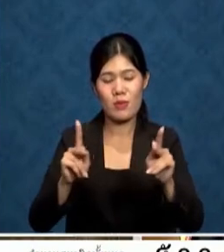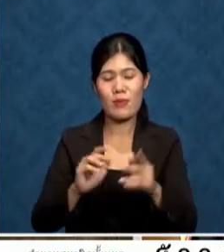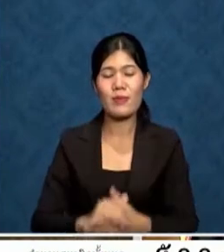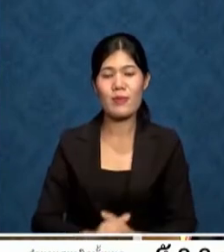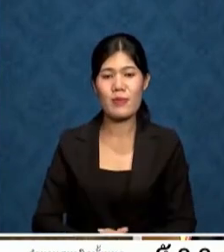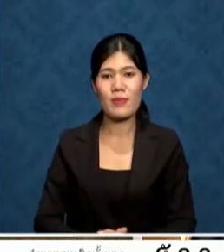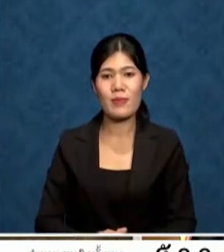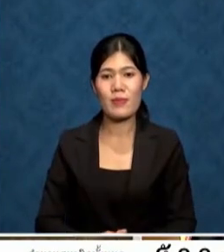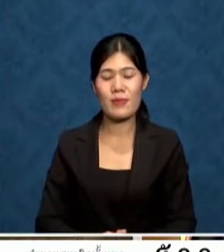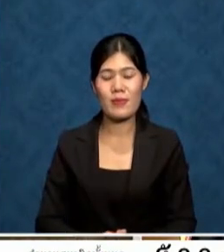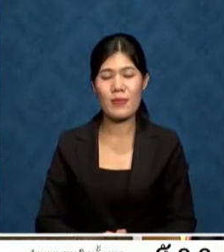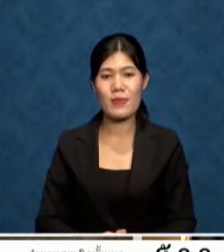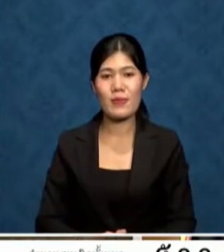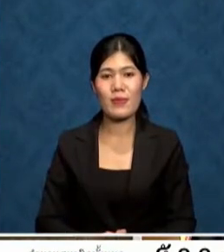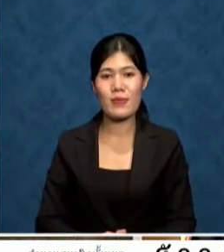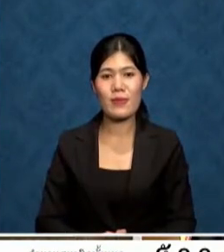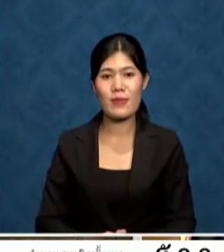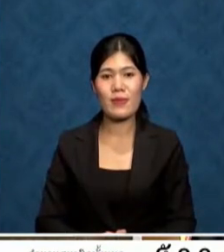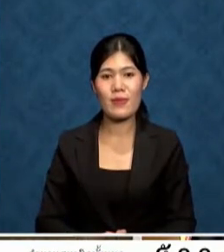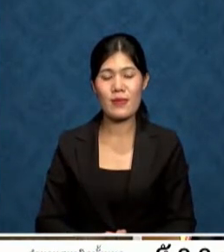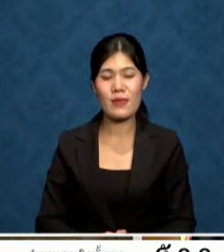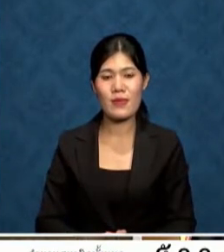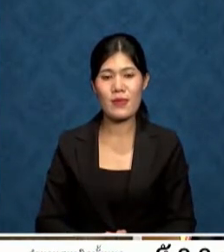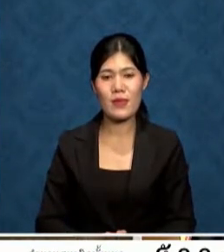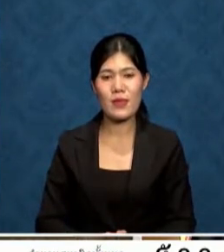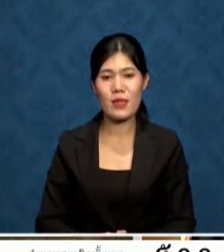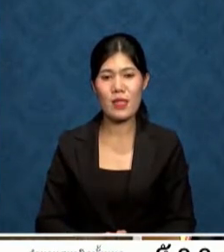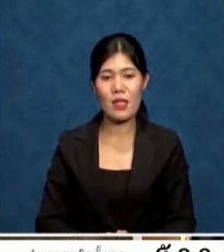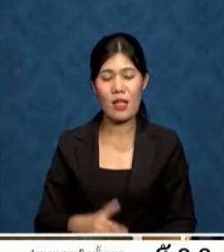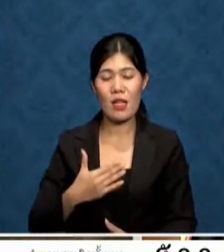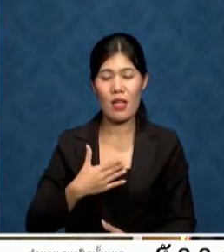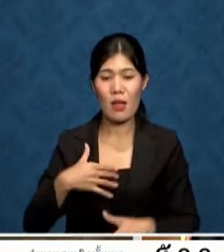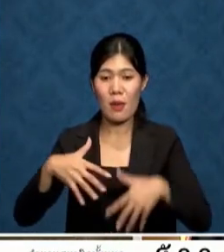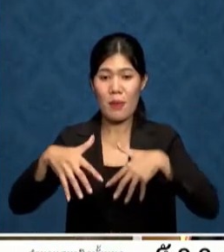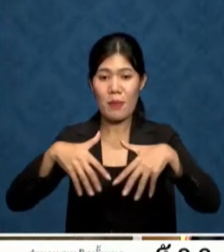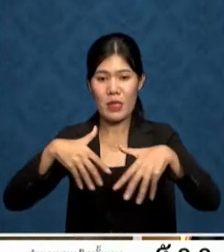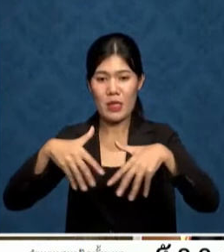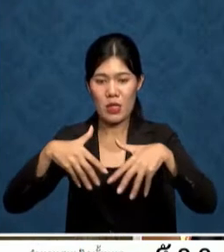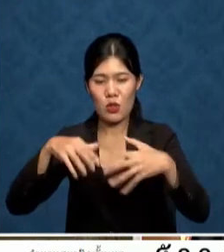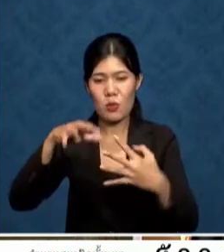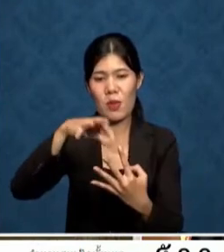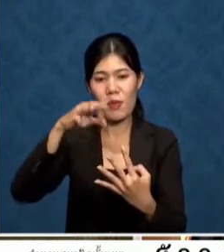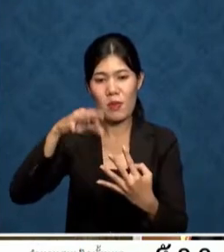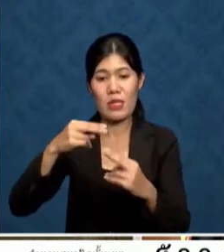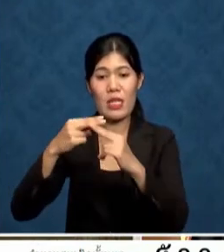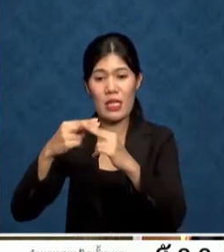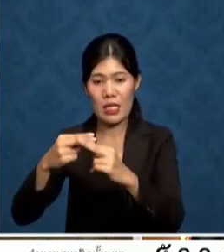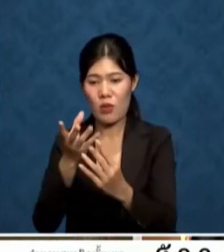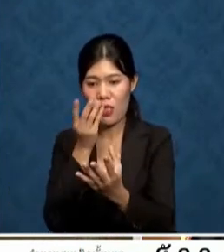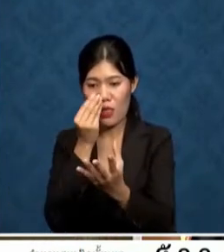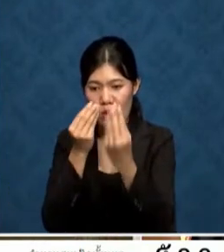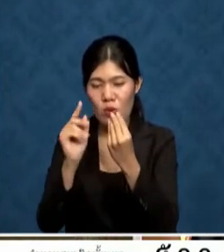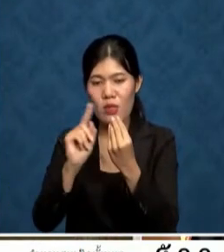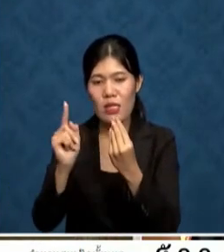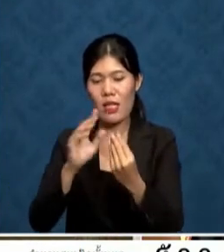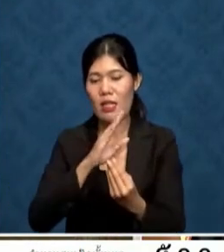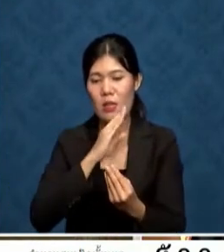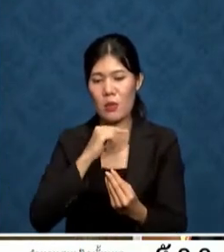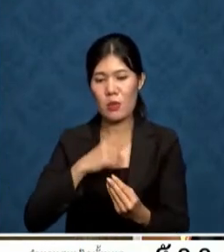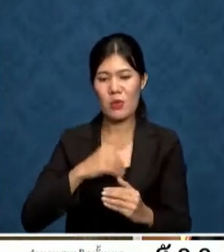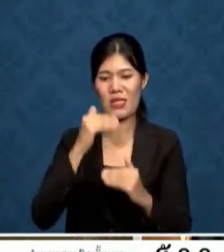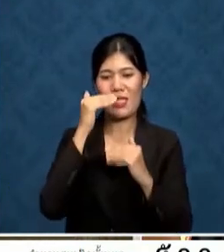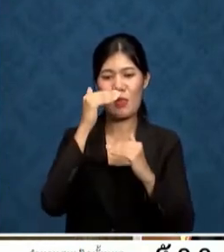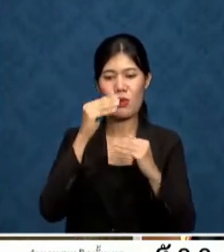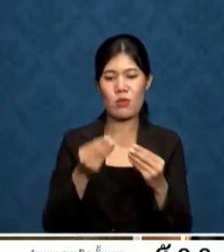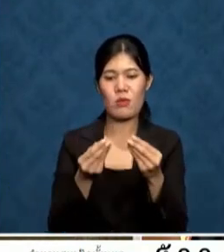อยู่นิดเดียวตรงที่ว่าเราควรจะให้อิสระกับประชาชนให้เขาเลือกสิ่งที่เขาเรียนรู้อ่ะครับการที่ท่านกรอบทำจัดทำหลัก